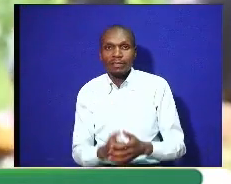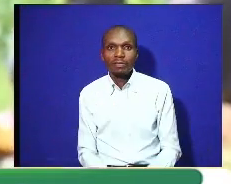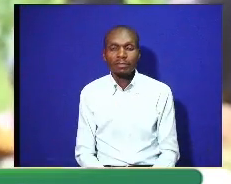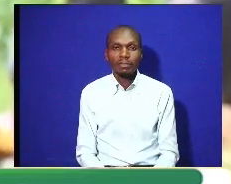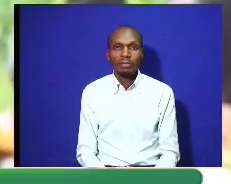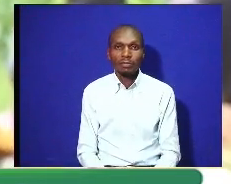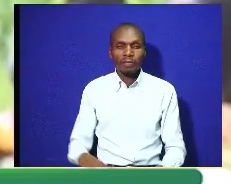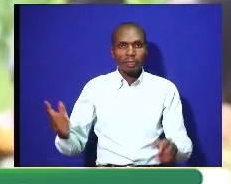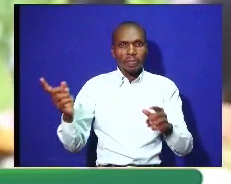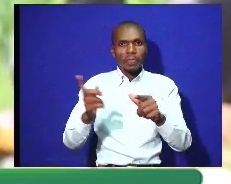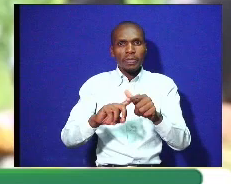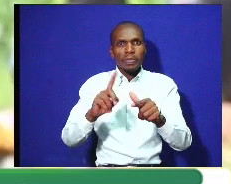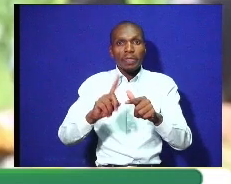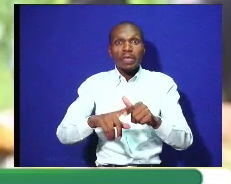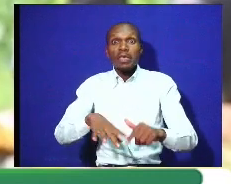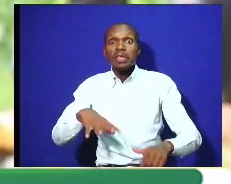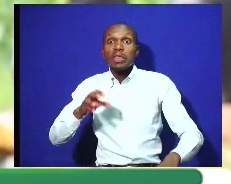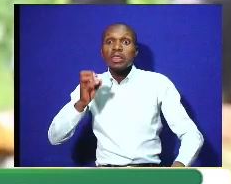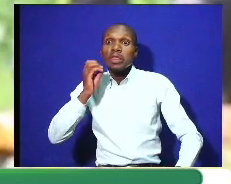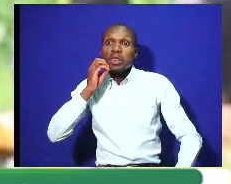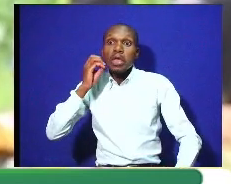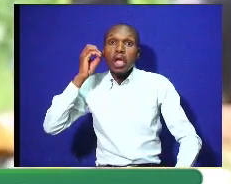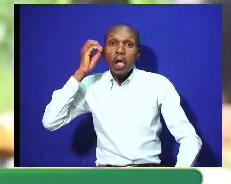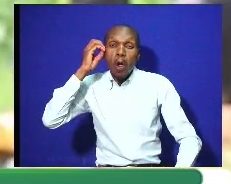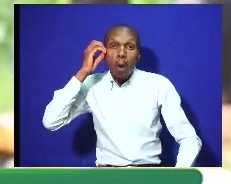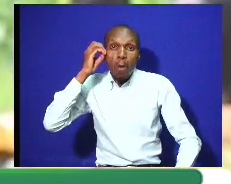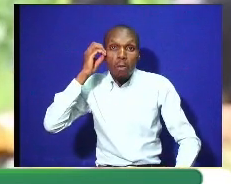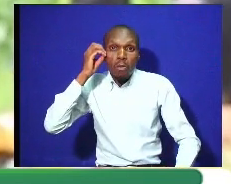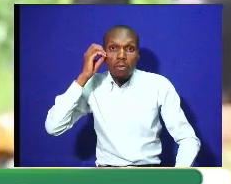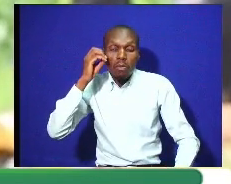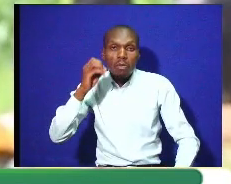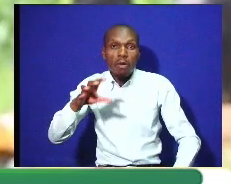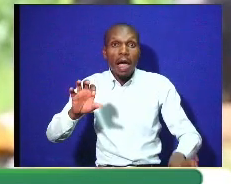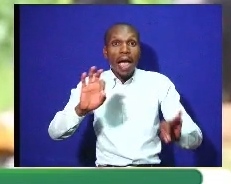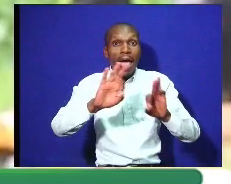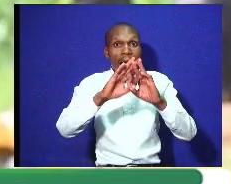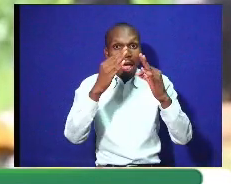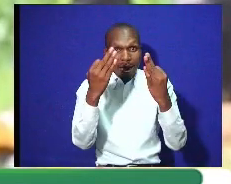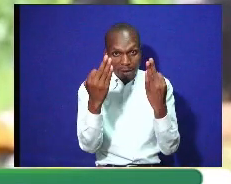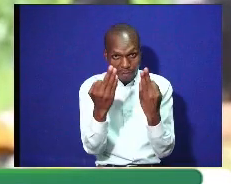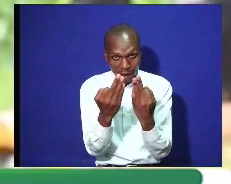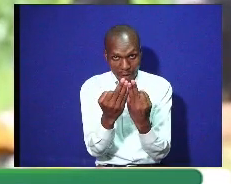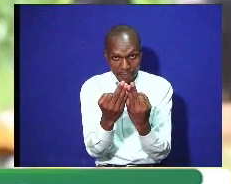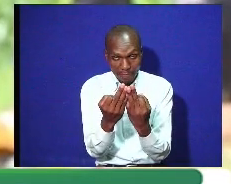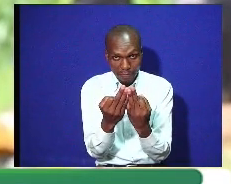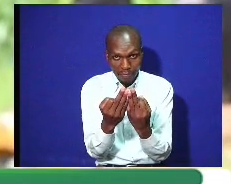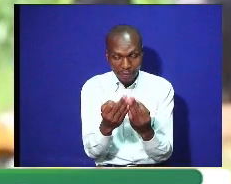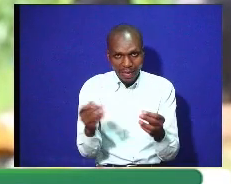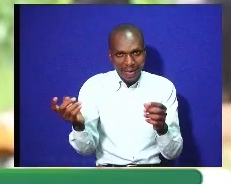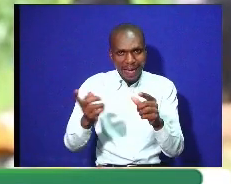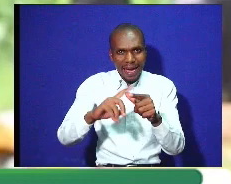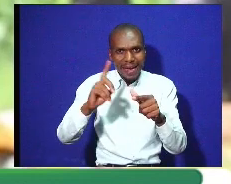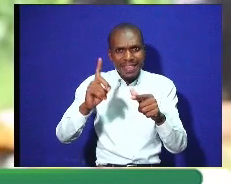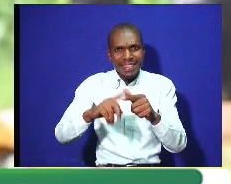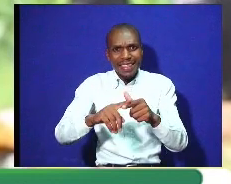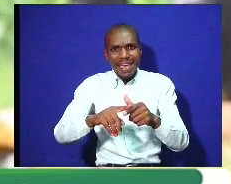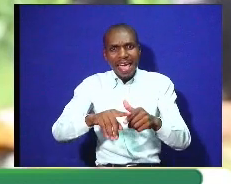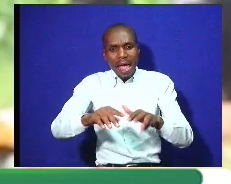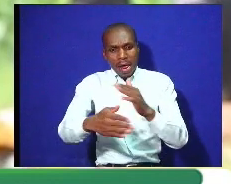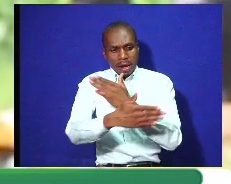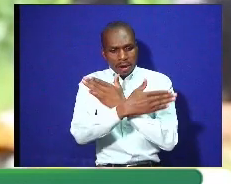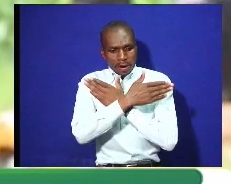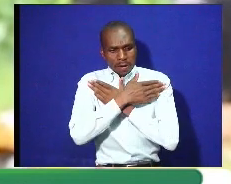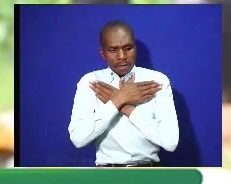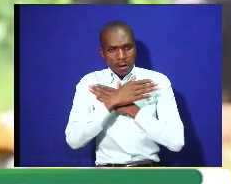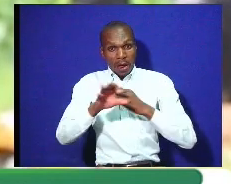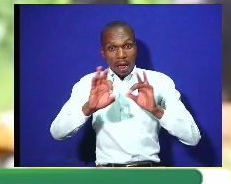Aiga na senkaya nyagosira Richard Matieka yene kenyorogi ya kenyorora imeense moya bomariba ward ase e amate na basani baye